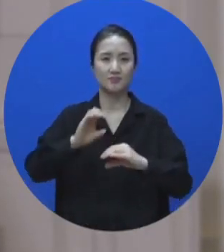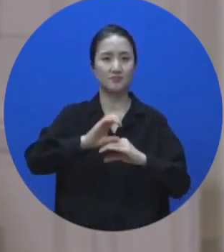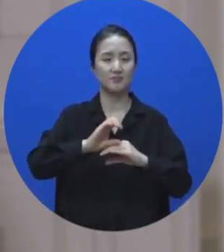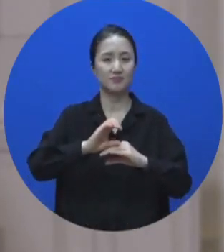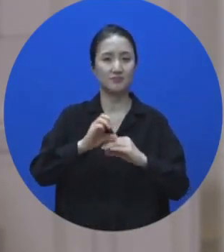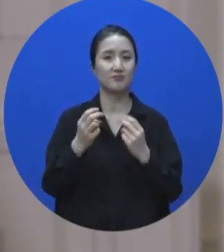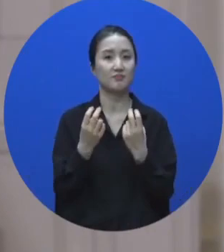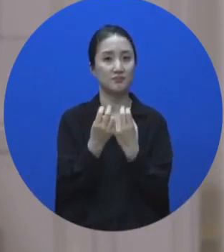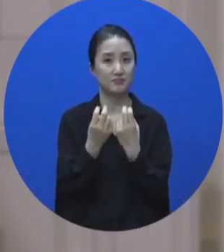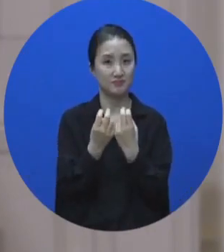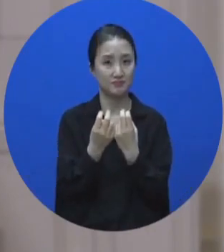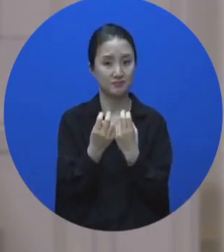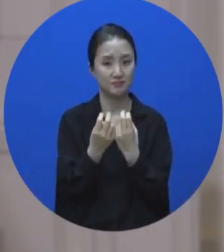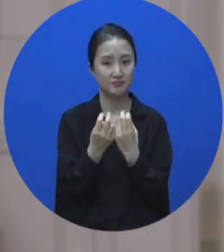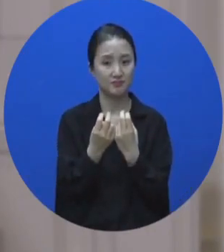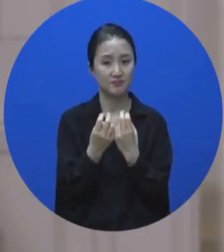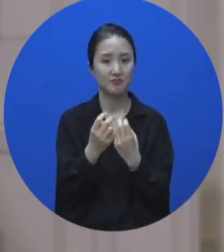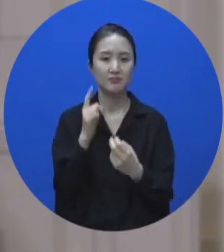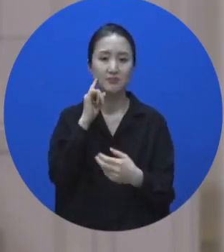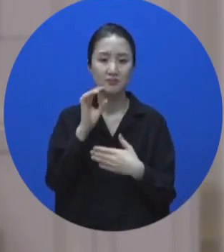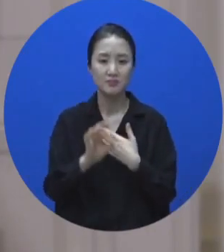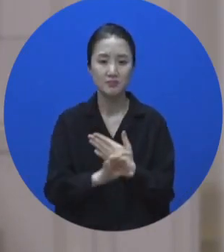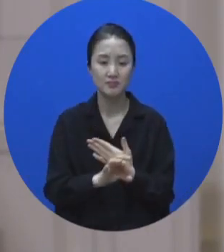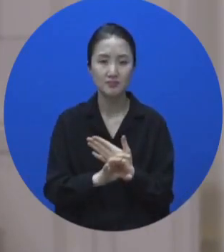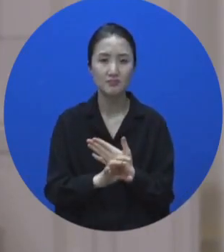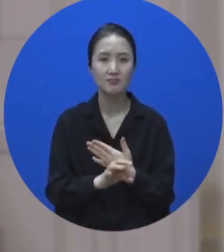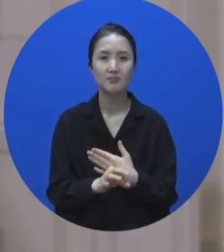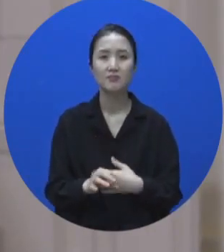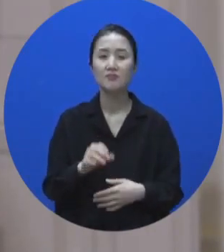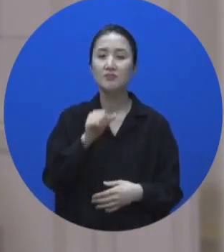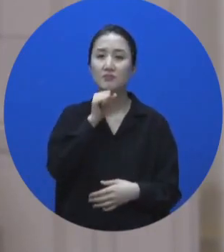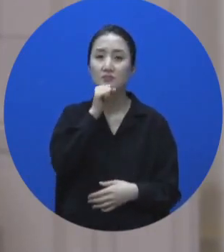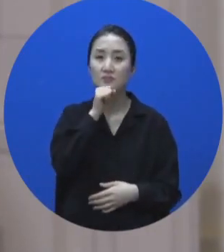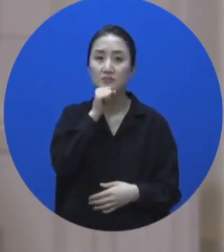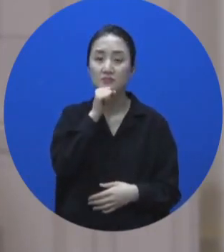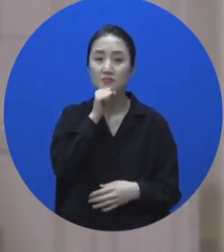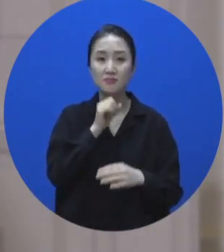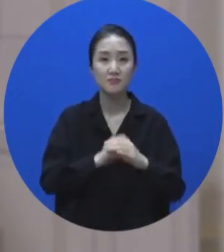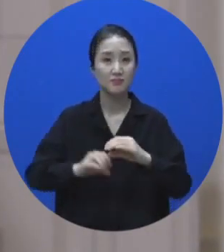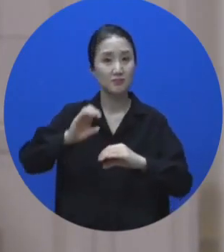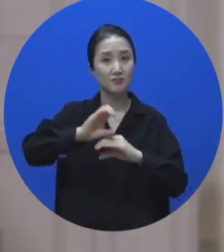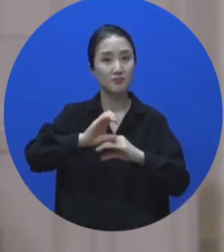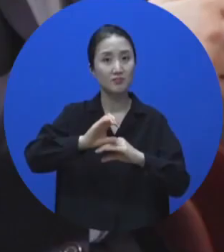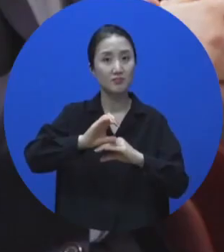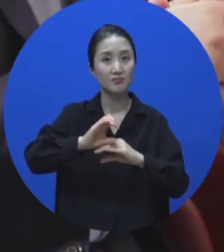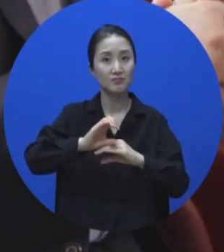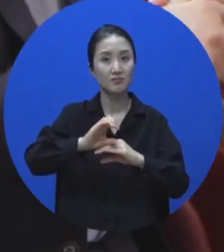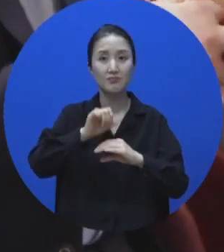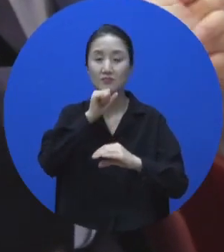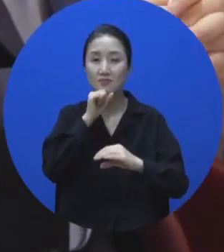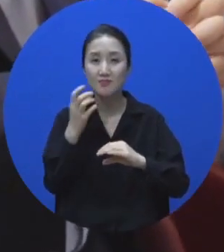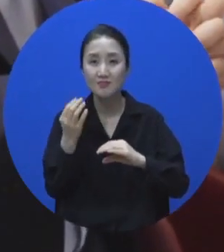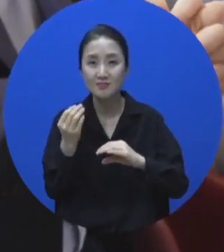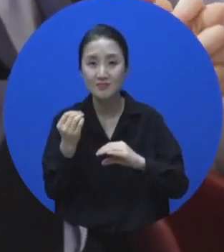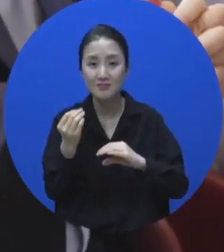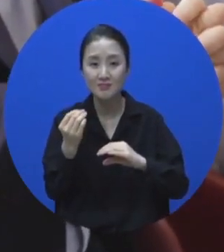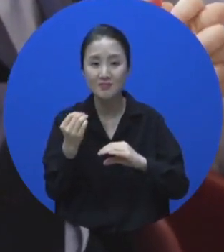있는데 우리가 수능도 만점 이 있잖아요 가점 에서 만점 점수가 맺자 낼까요